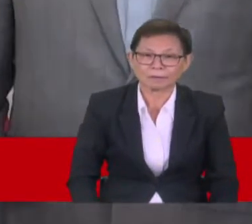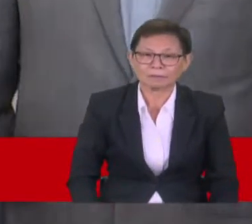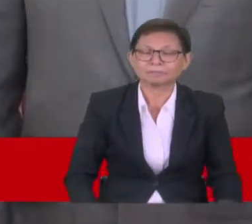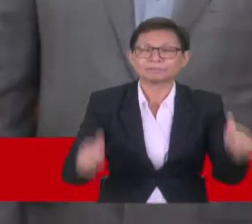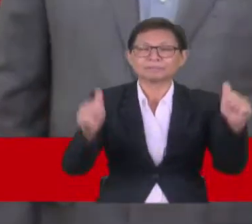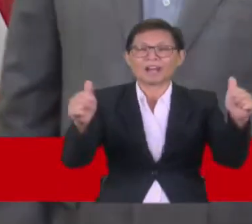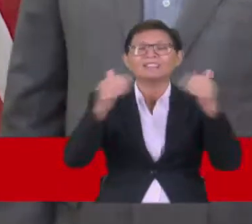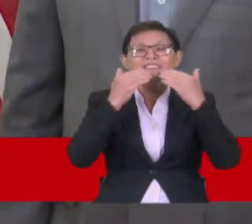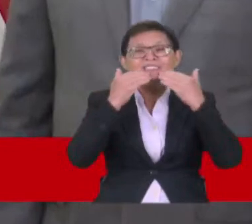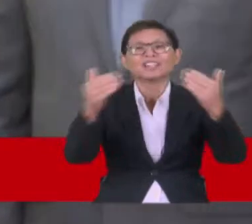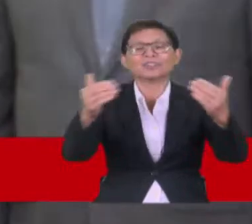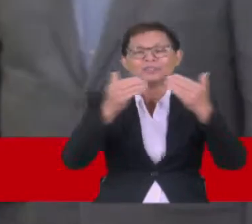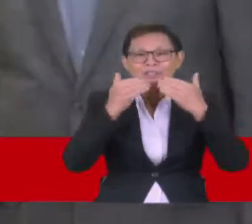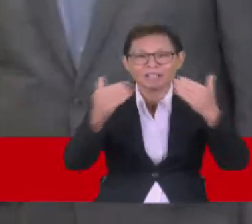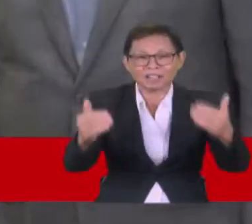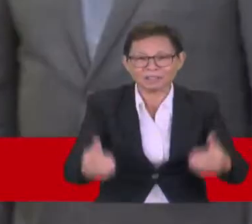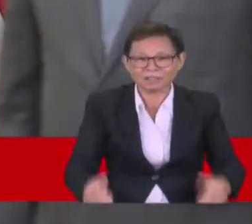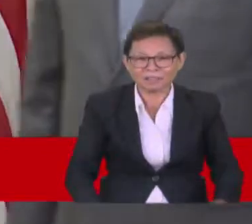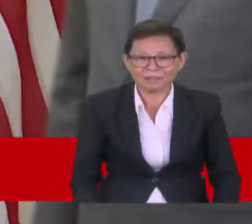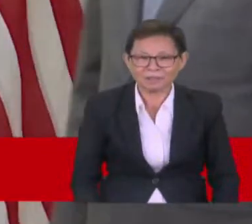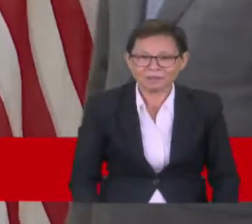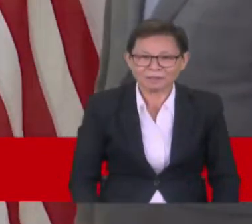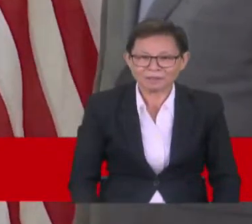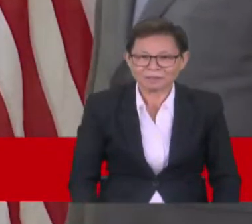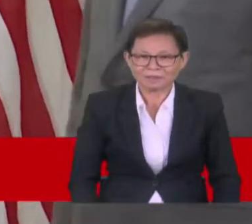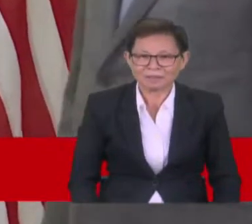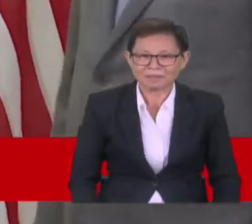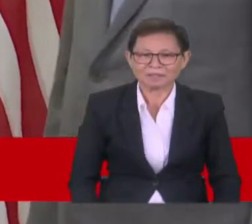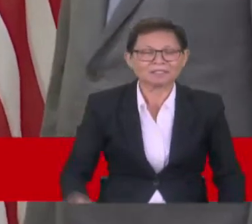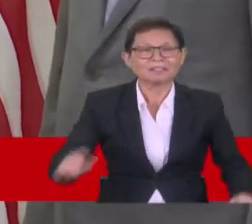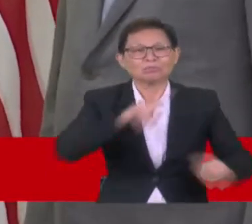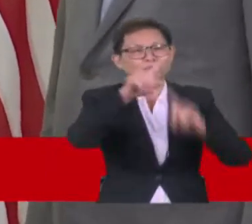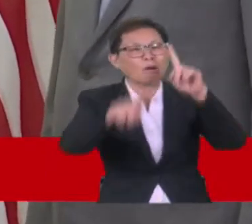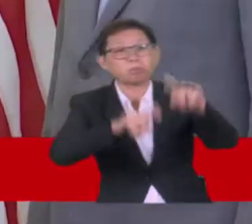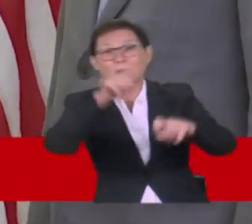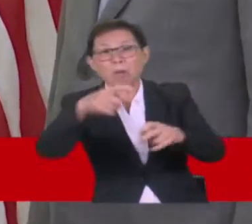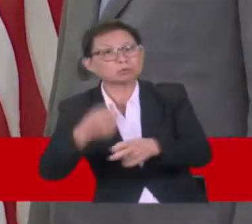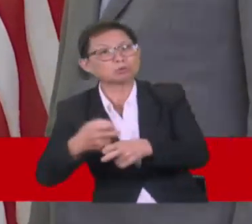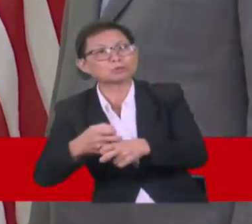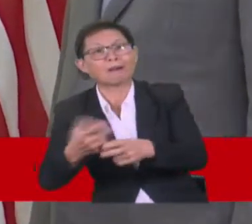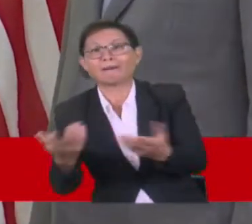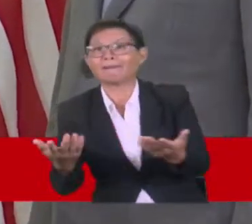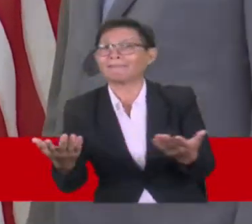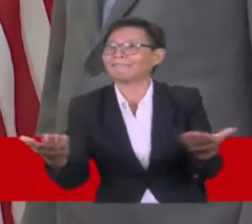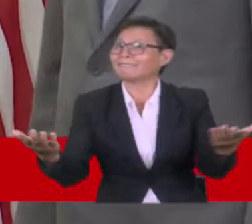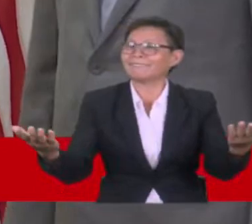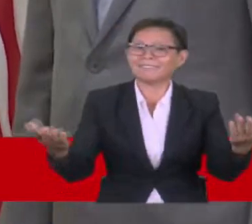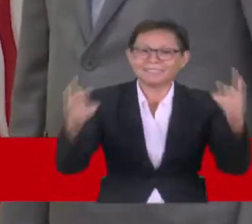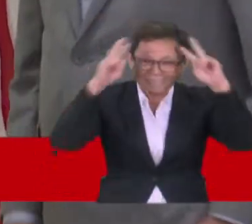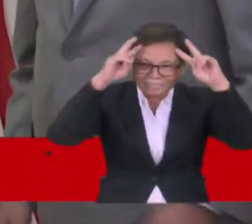Baik terima kasih tak ada soal yang susah